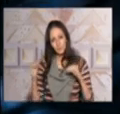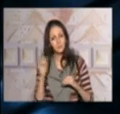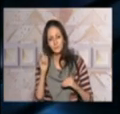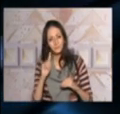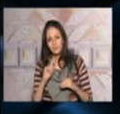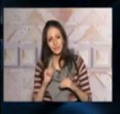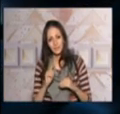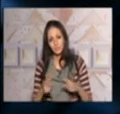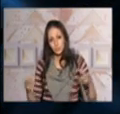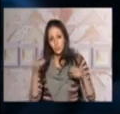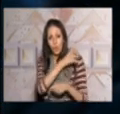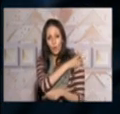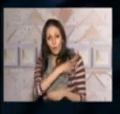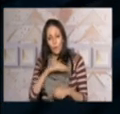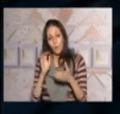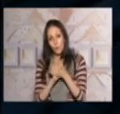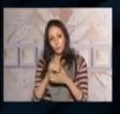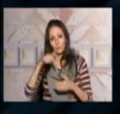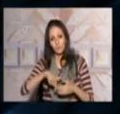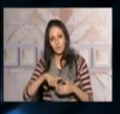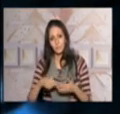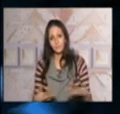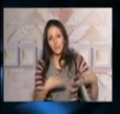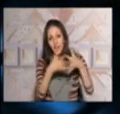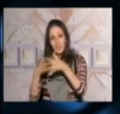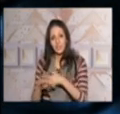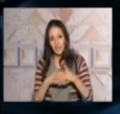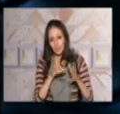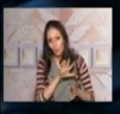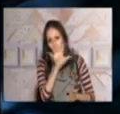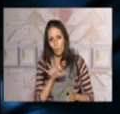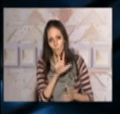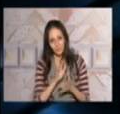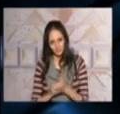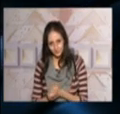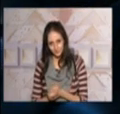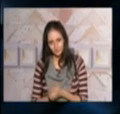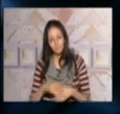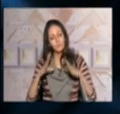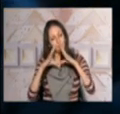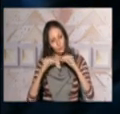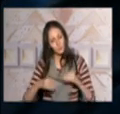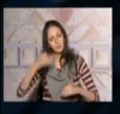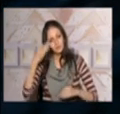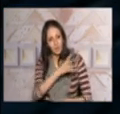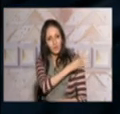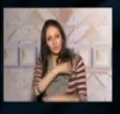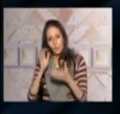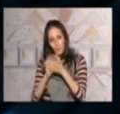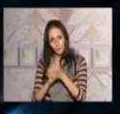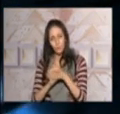الاوروبي. دخلت رومانيا في عضويه الاتحاد الاوروبي سنه 2006 وصارت عضوا هناك، وبالتالي ما يجري